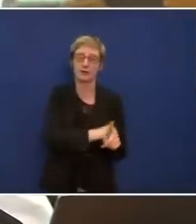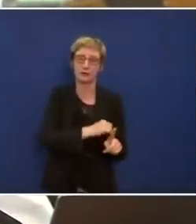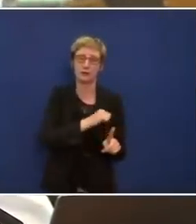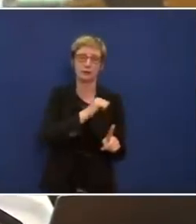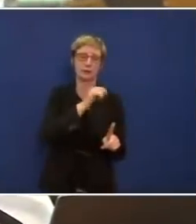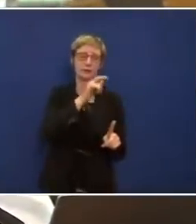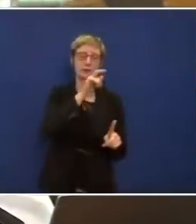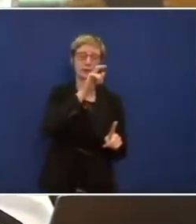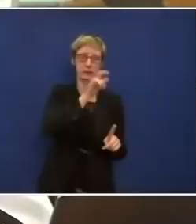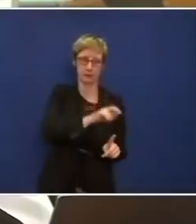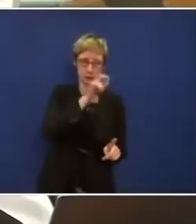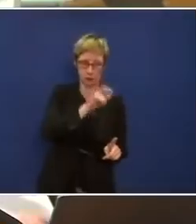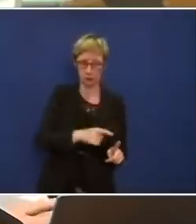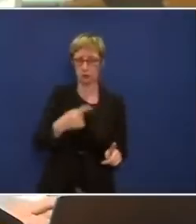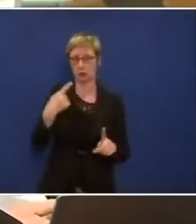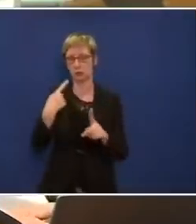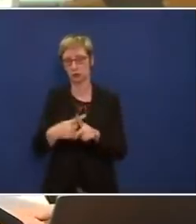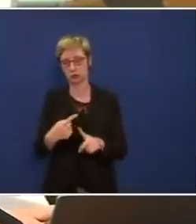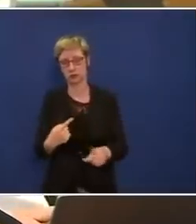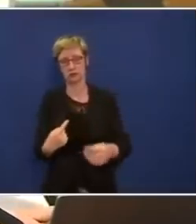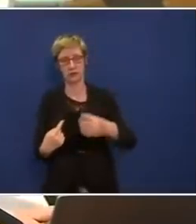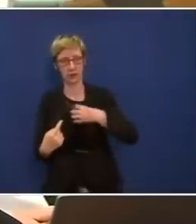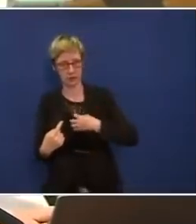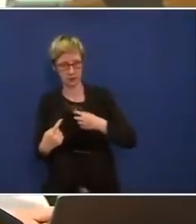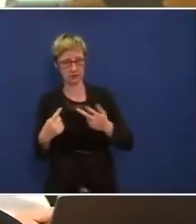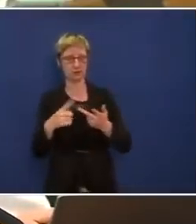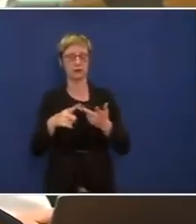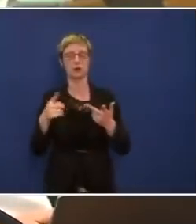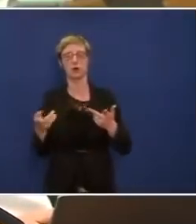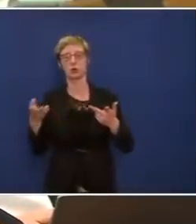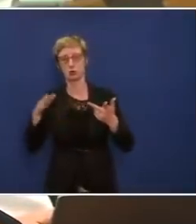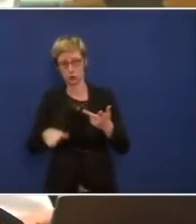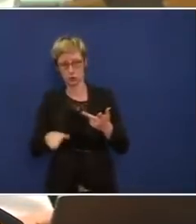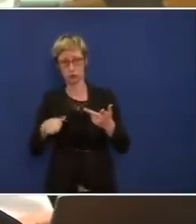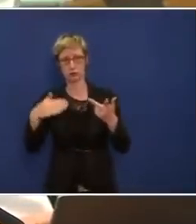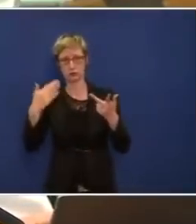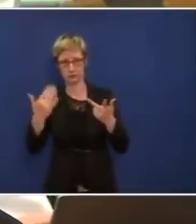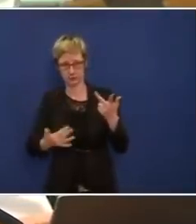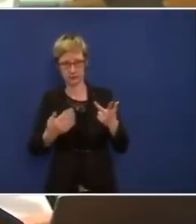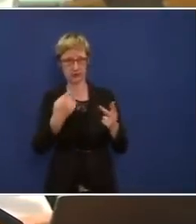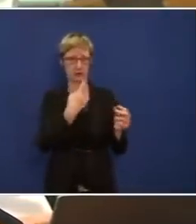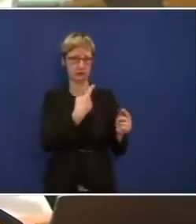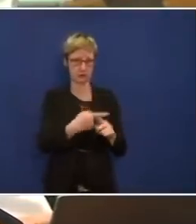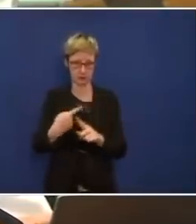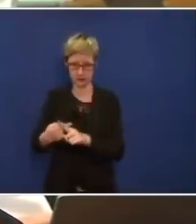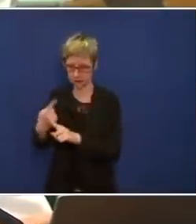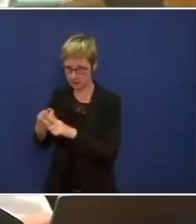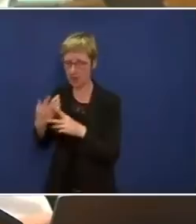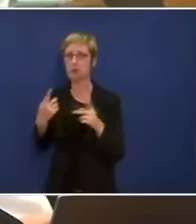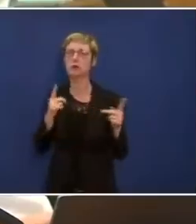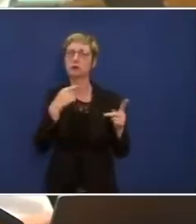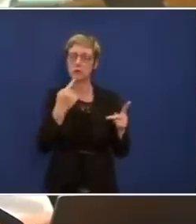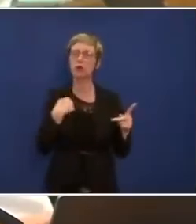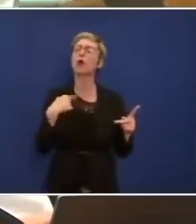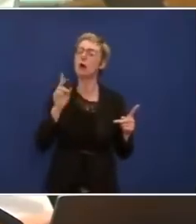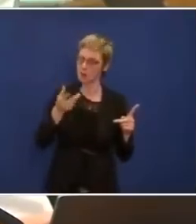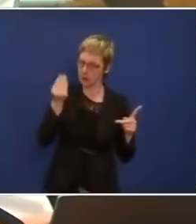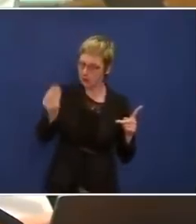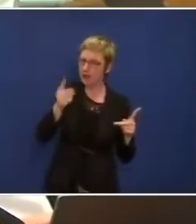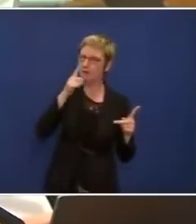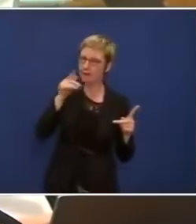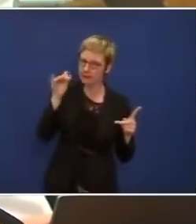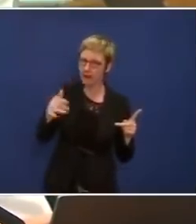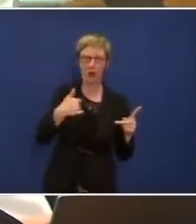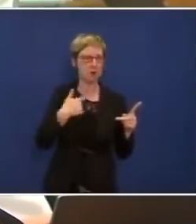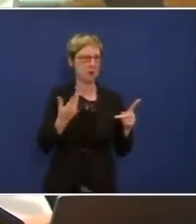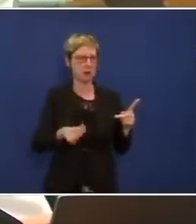positiv Getesteten, Erkrankten und Toten ist. Sie sagte, sie liefere es nach, wenn es vorliegt. Es kam keine Nachlieferung, darum gehe ich davon aus, dass es nicht